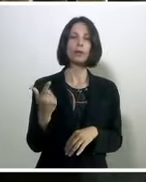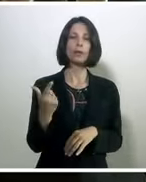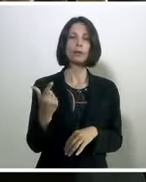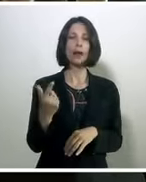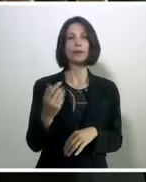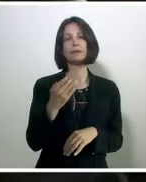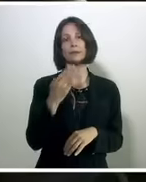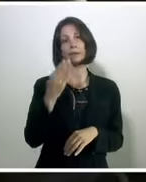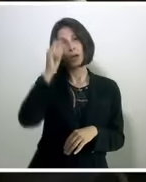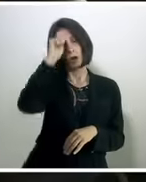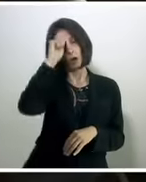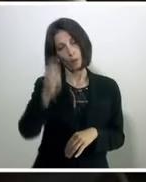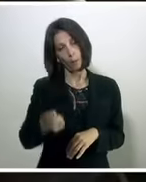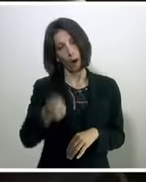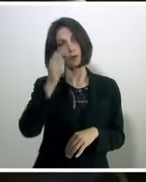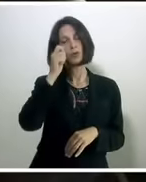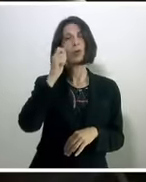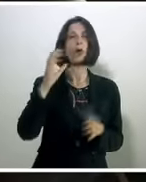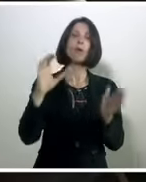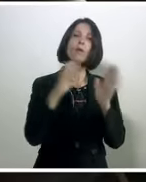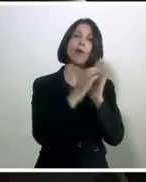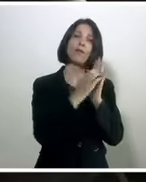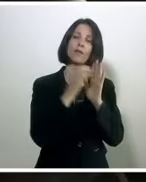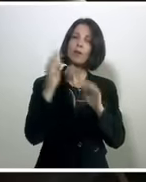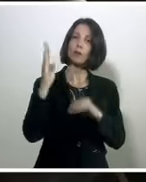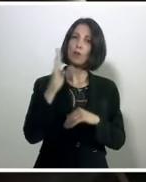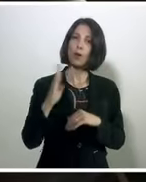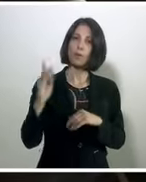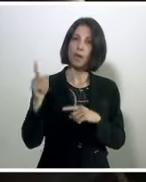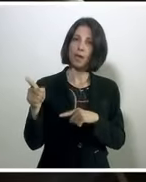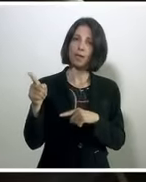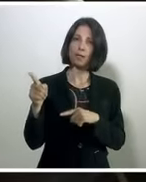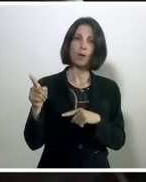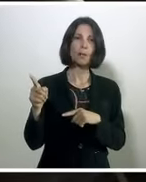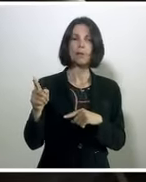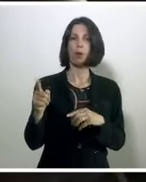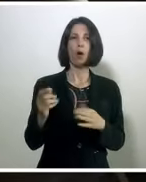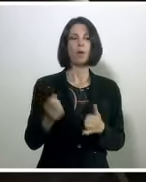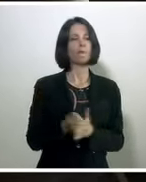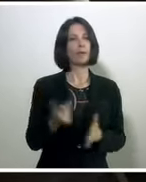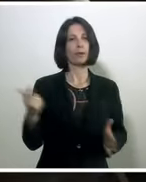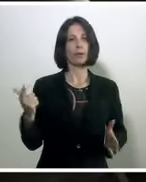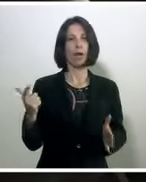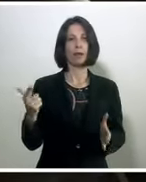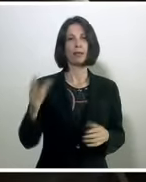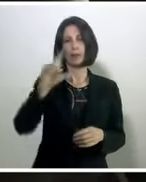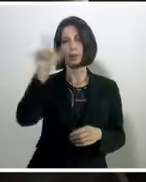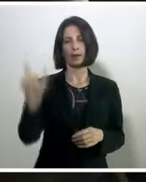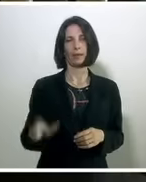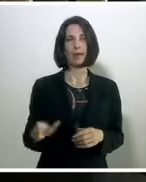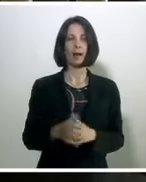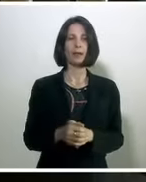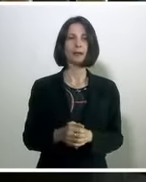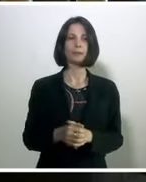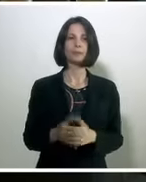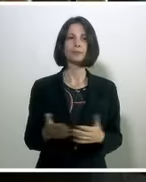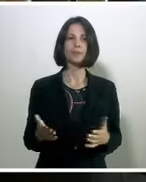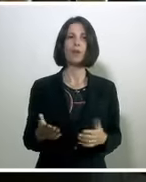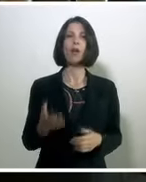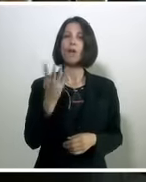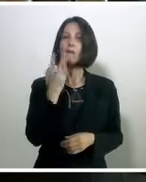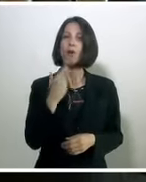fondamentale della storia politica del paese e del Partito Comunista Italiano consentitemi però preliminarmente